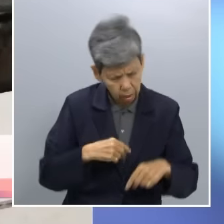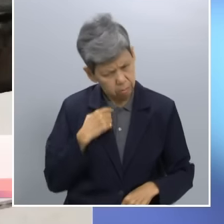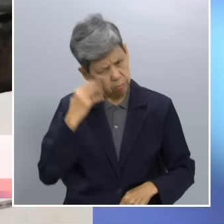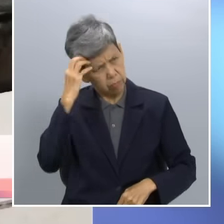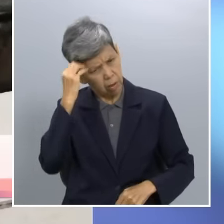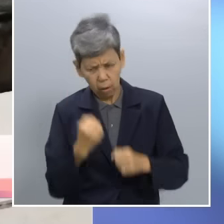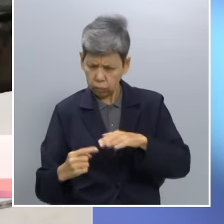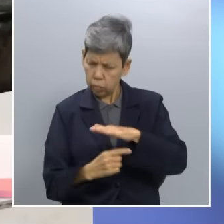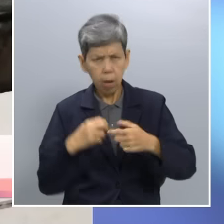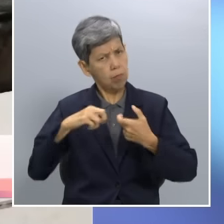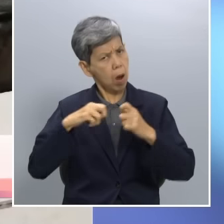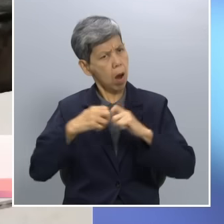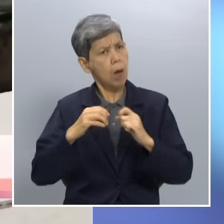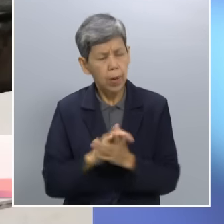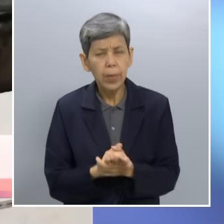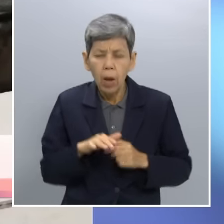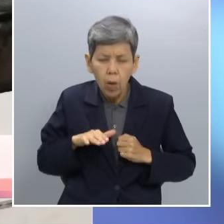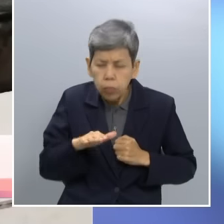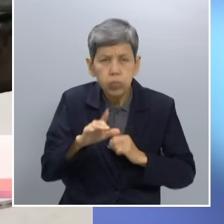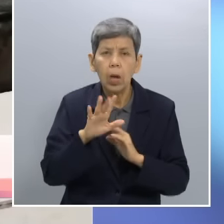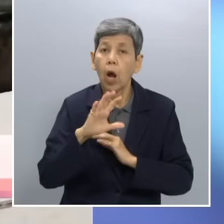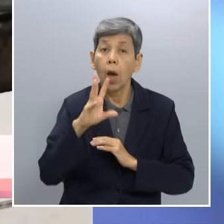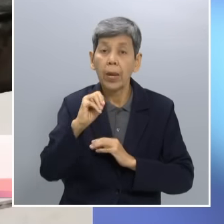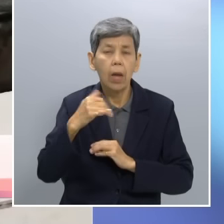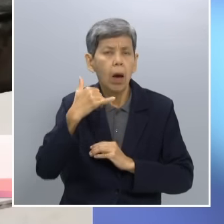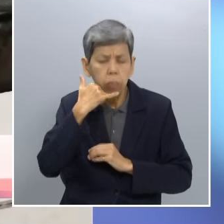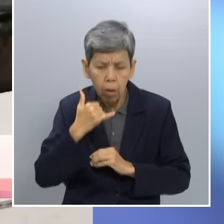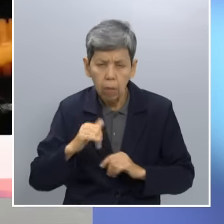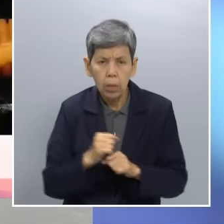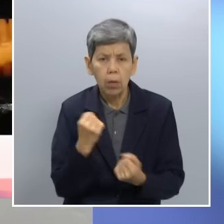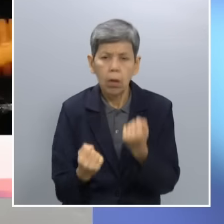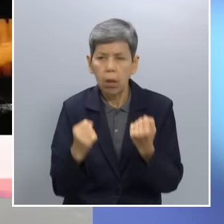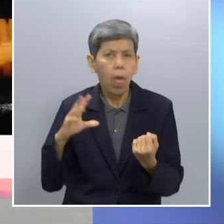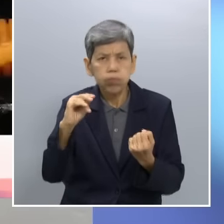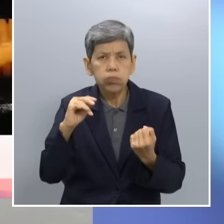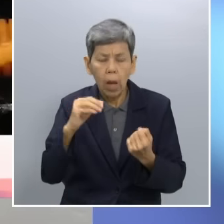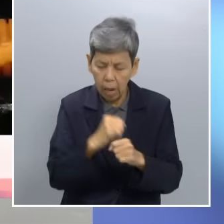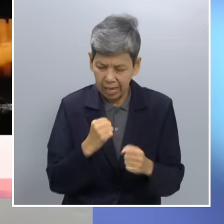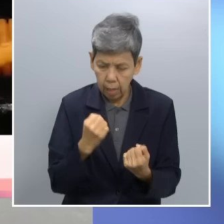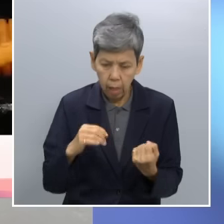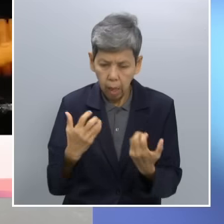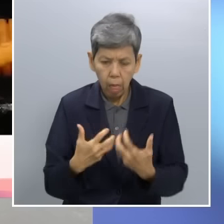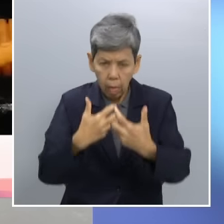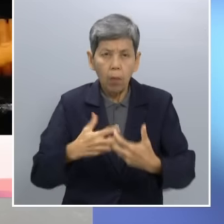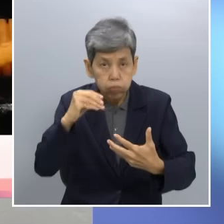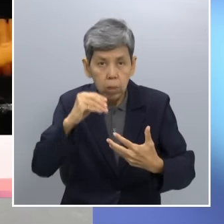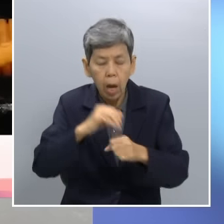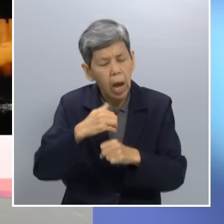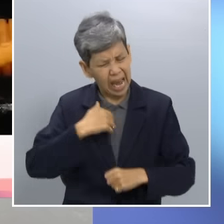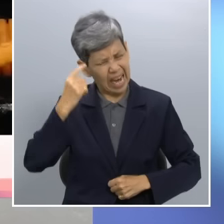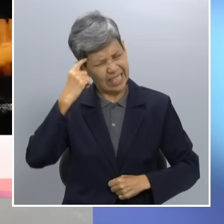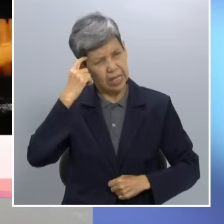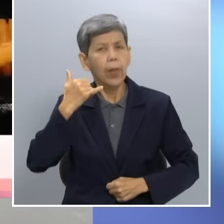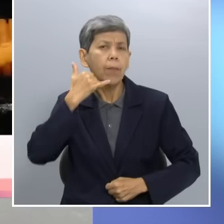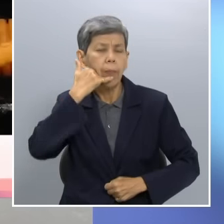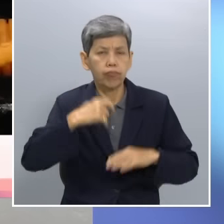ว่ารถมีปัญหาขับไปได้ไม่ถึง 500เมทัวมาลัยก็ล็อครถดับหลังจากนั้นค่ะทางน้องก็เลยบอกว่าก็ต้องเรียก